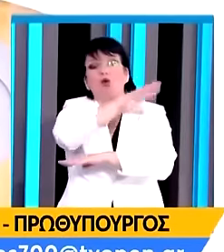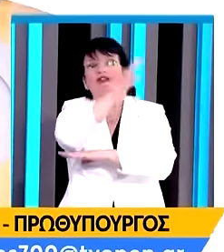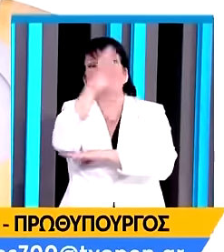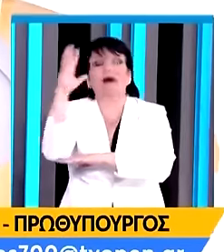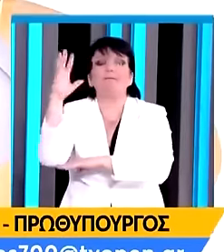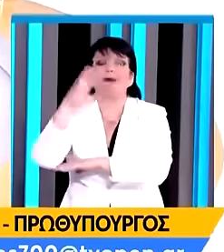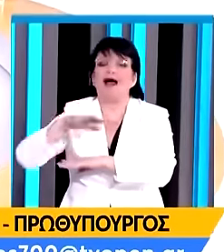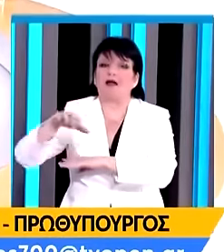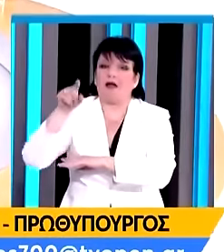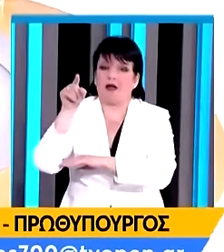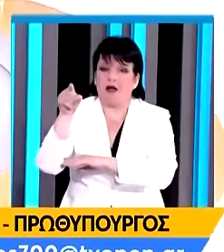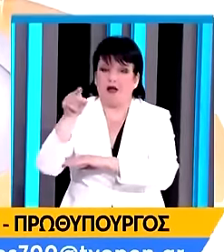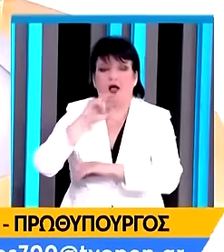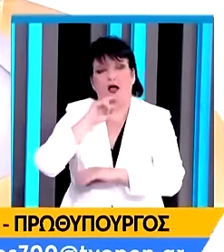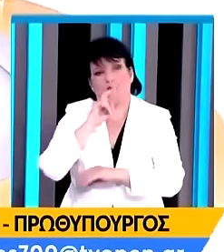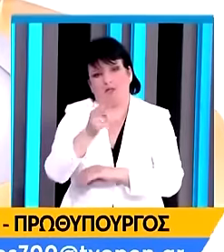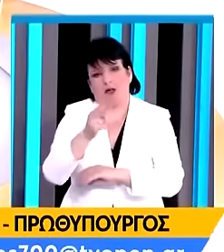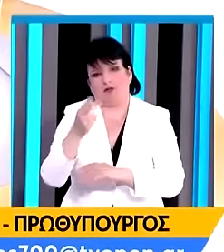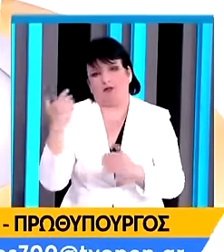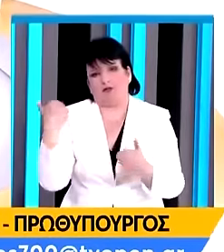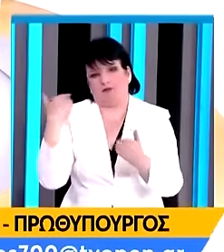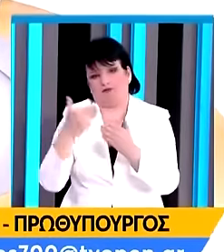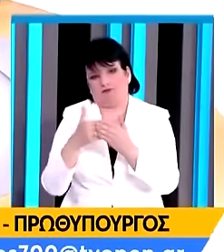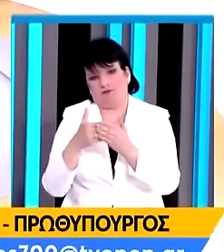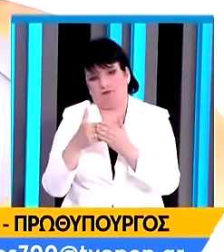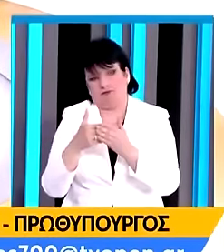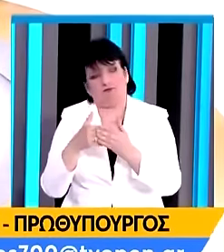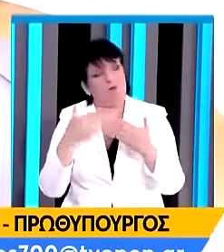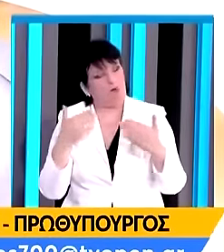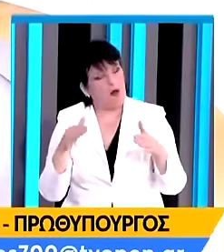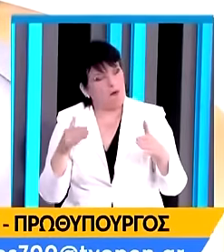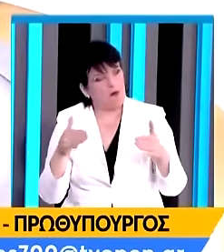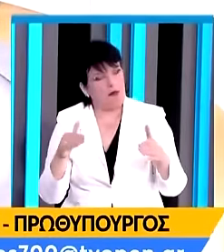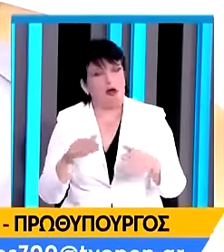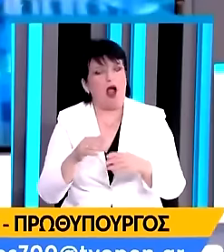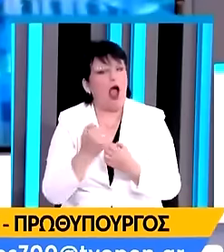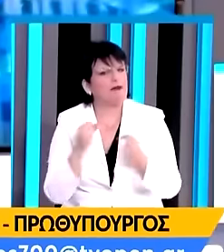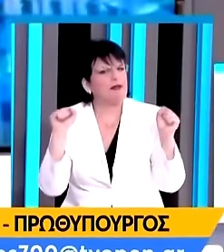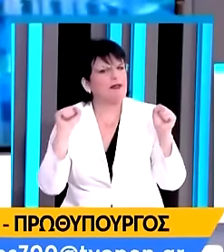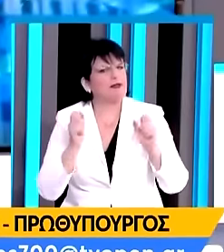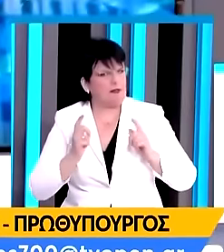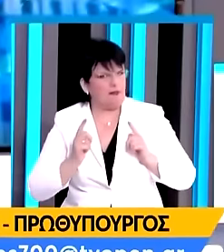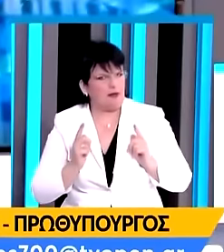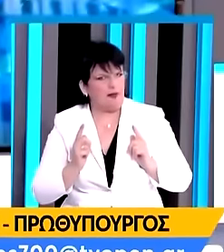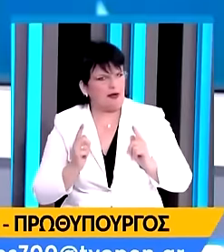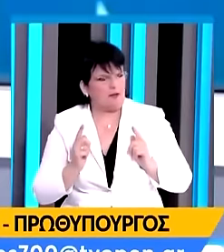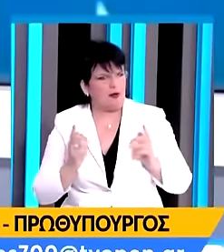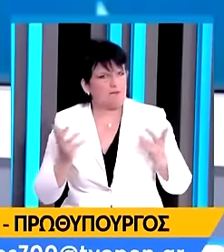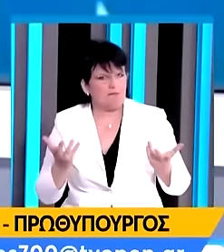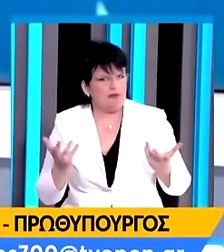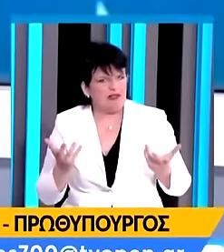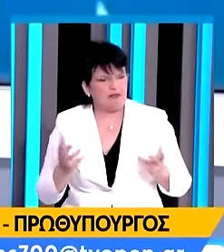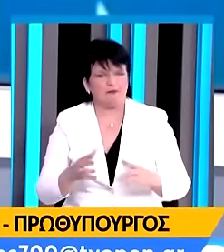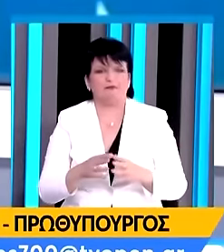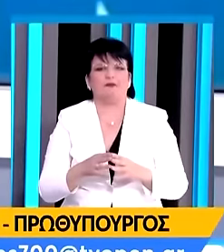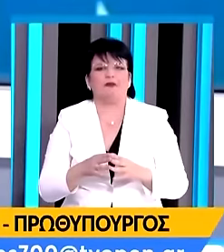Για τα πάρκα αυτά, νομίζω ότι η απάντηση η οποία έδωσα, την οποία να σας επαναλάβω, την είπατε, πράγμα. Περιμένατε αντίδραση. Είναι πάρα πολύ σαφής.